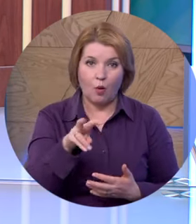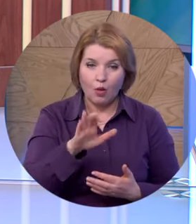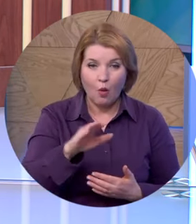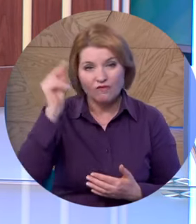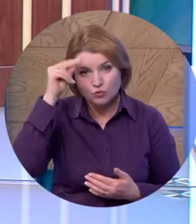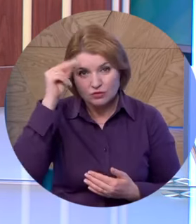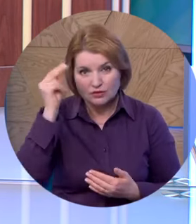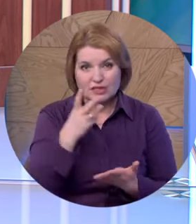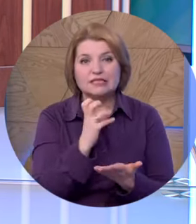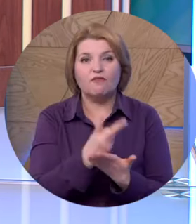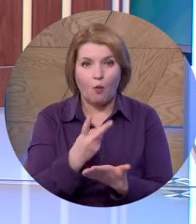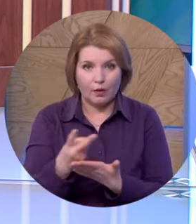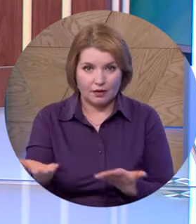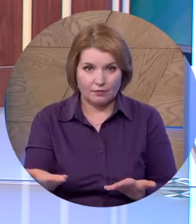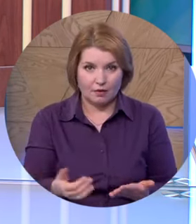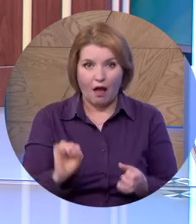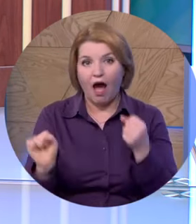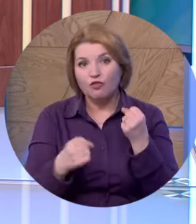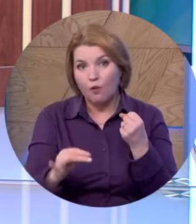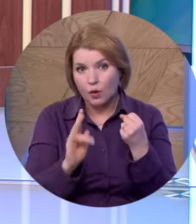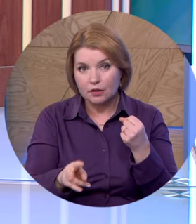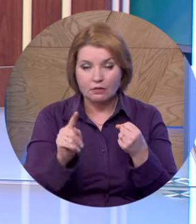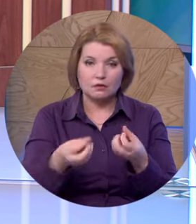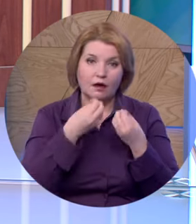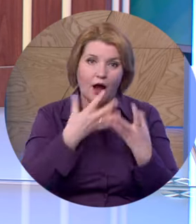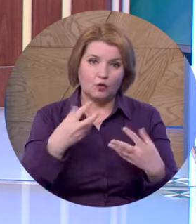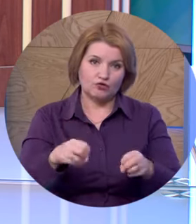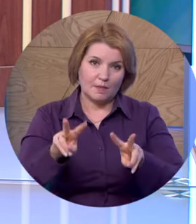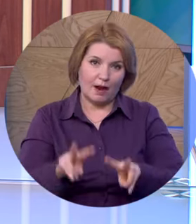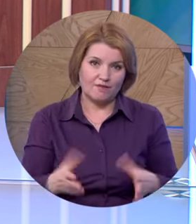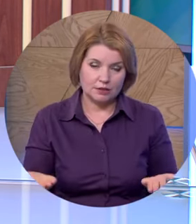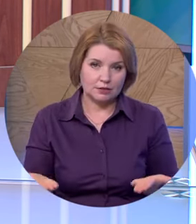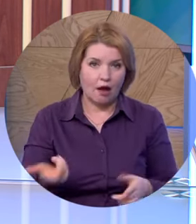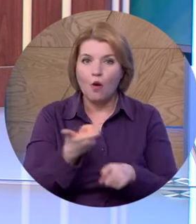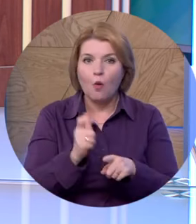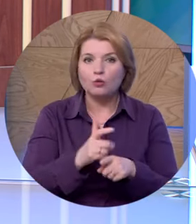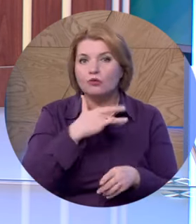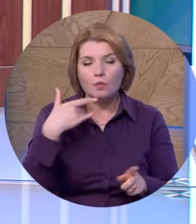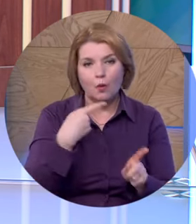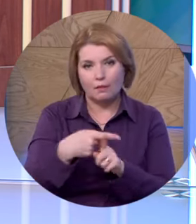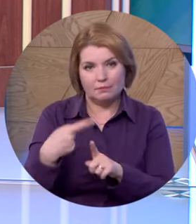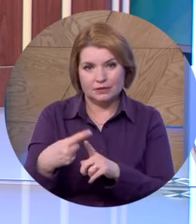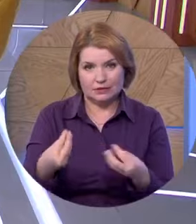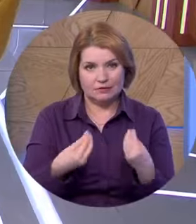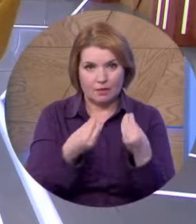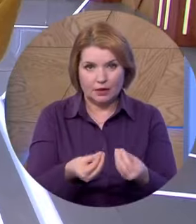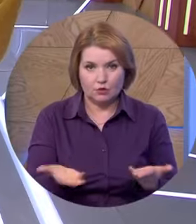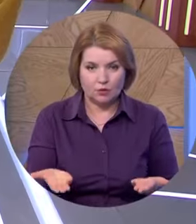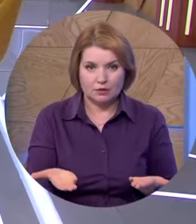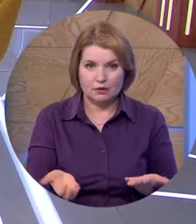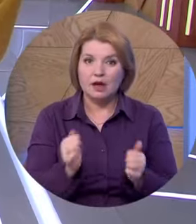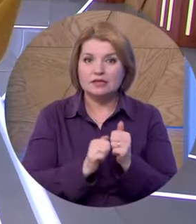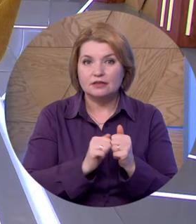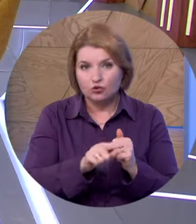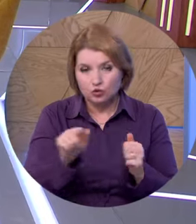двойками. Абсолютно. А дворник – прекрасная профессия, потому что тоже приносит очень много позитива. Да, да, зачастую